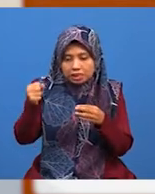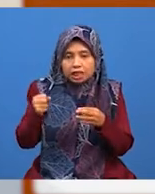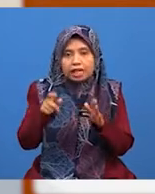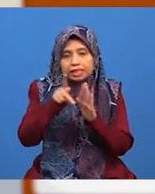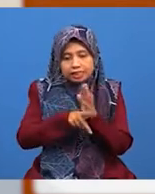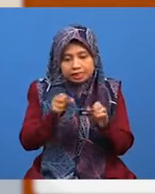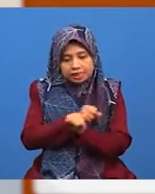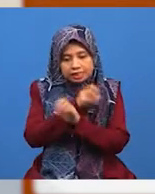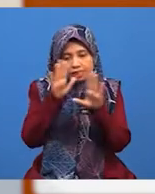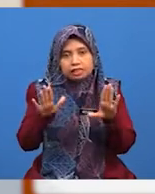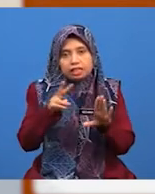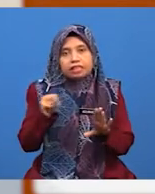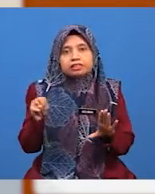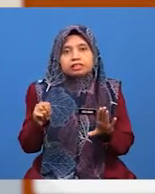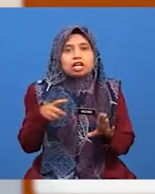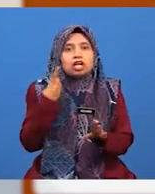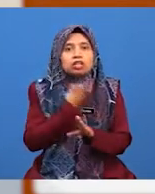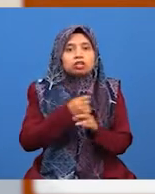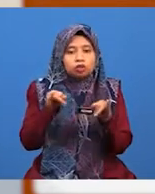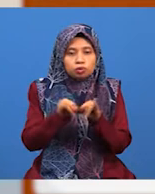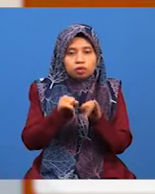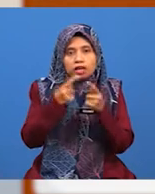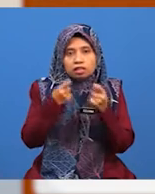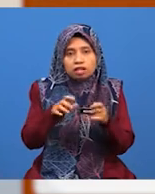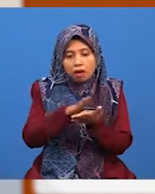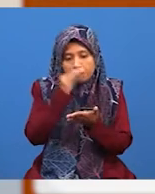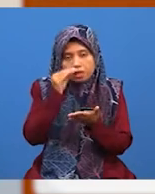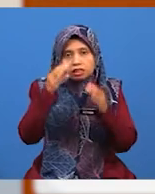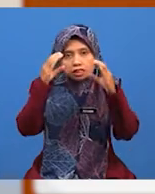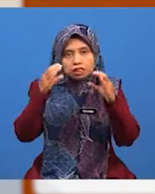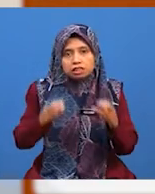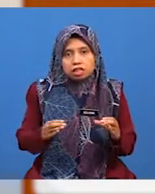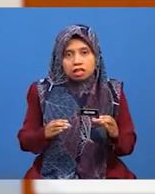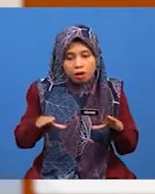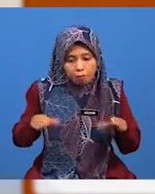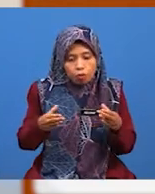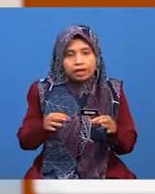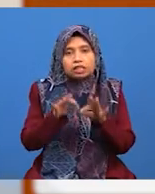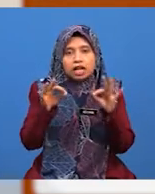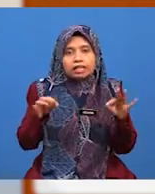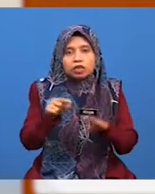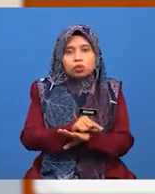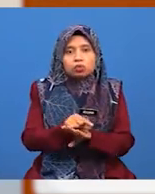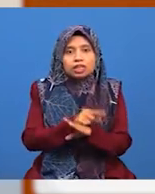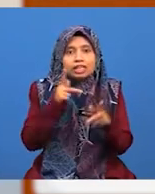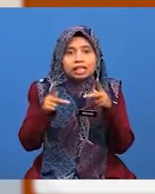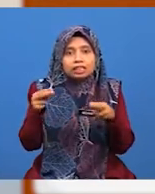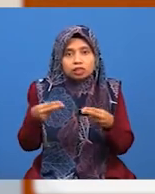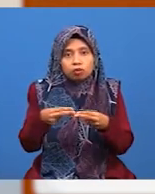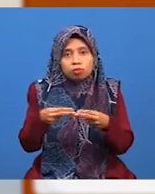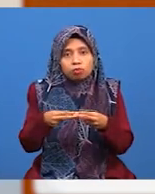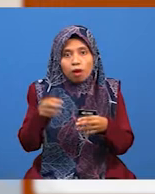pancangan keterangan. Kita juga telah belajar cara membina ayat menggunakan kata